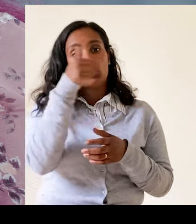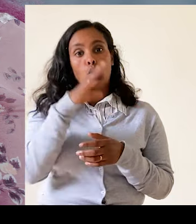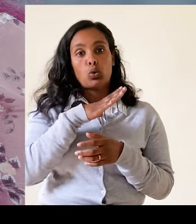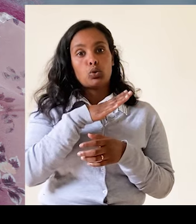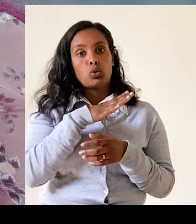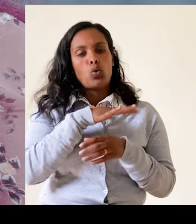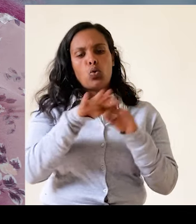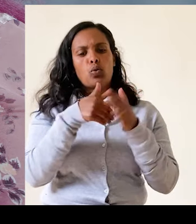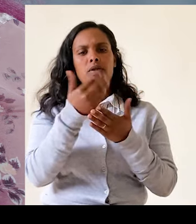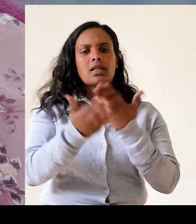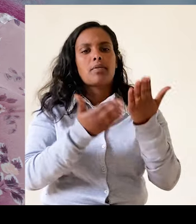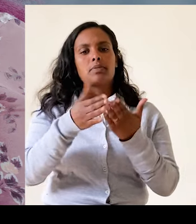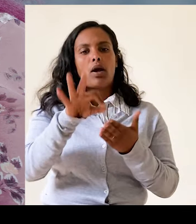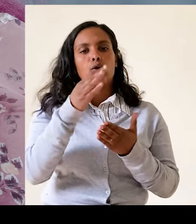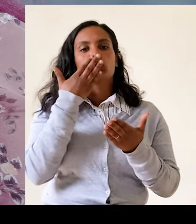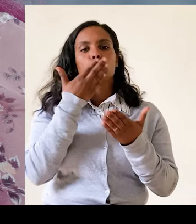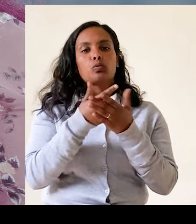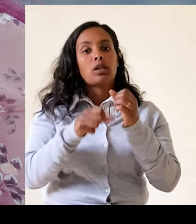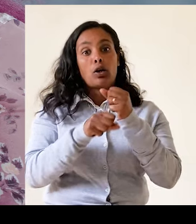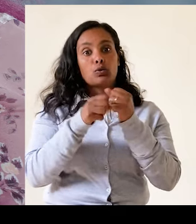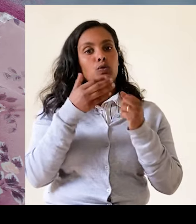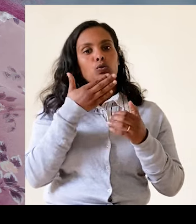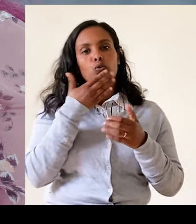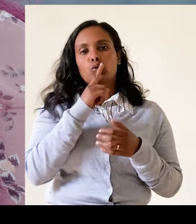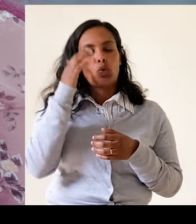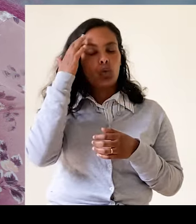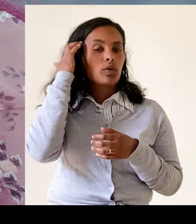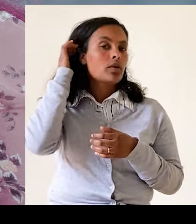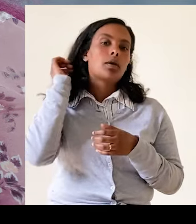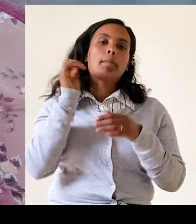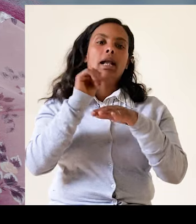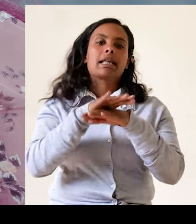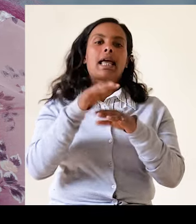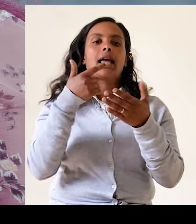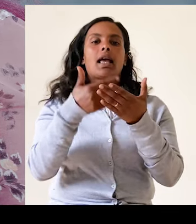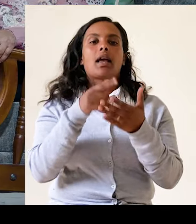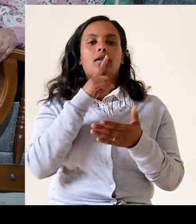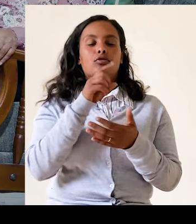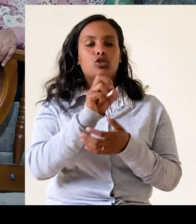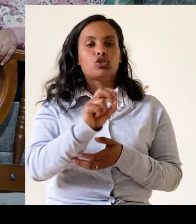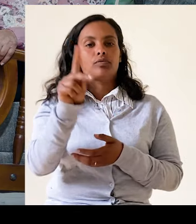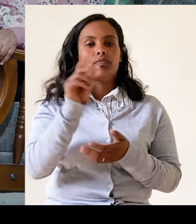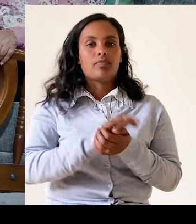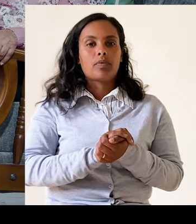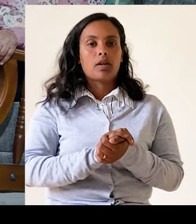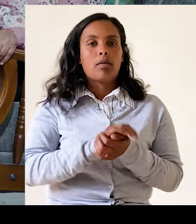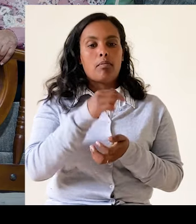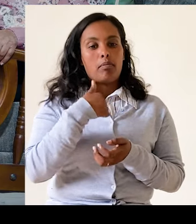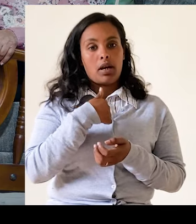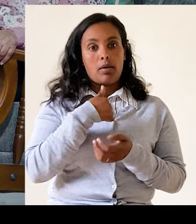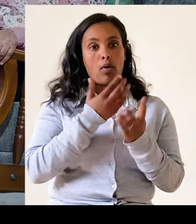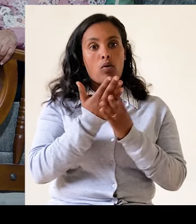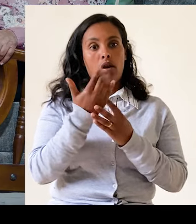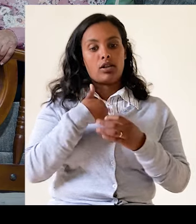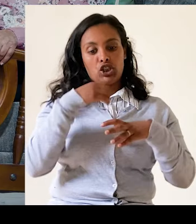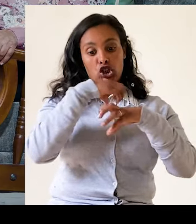ሰዎችም ይህንን ሰርቪስ ቢያገኙ ቢታገዙ መልእክቴ ይሄ ነው። እሺ፣ በእኔ በኩል ያለኝ